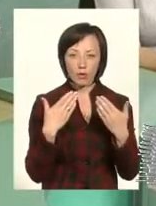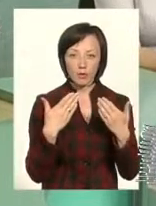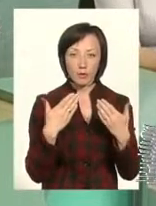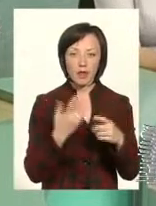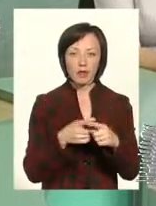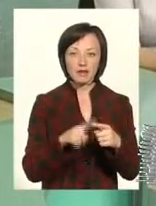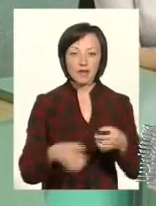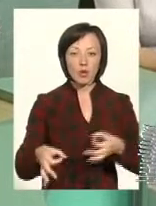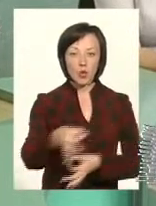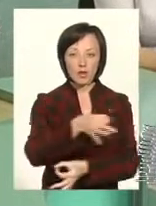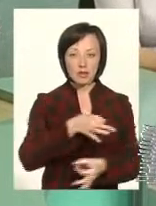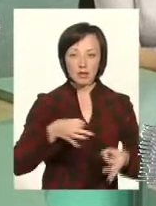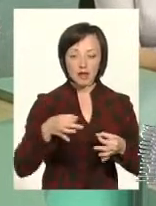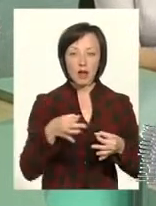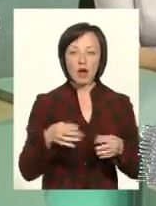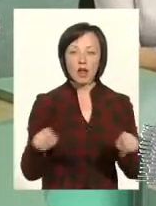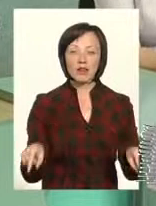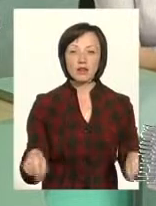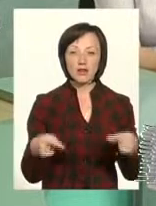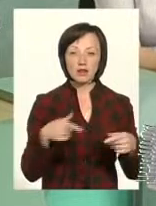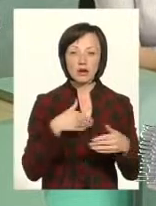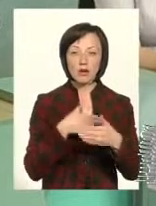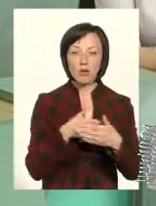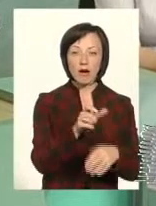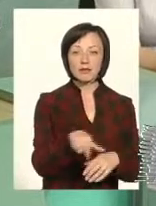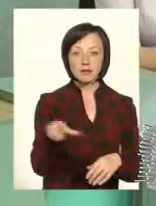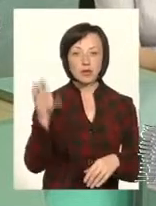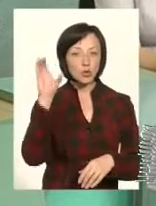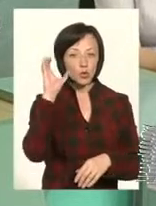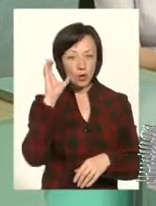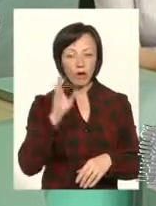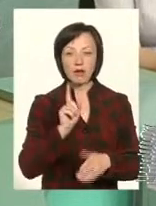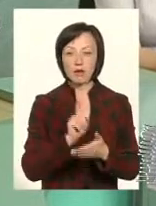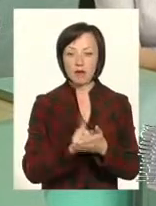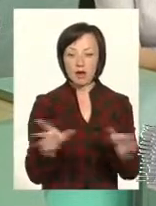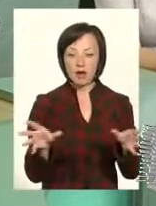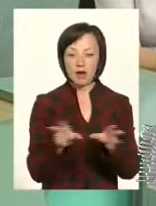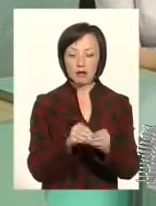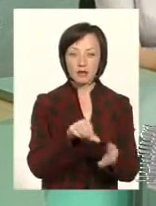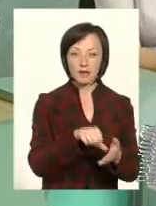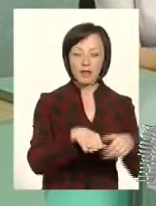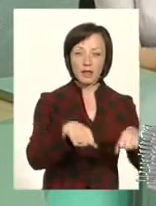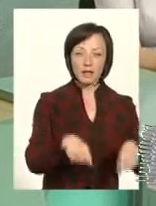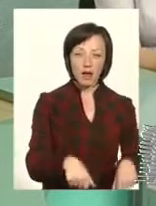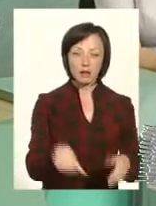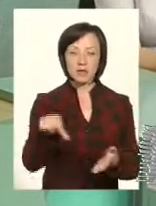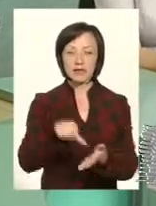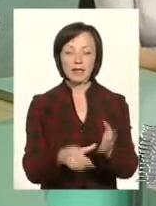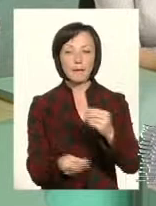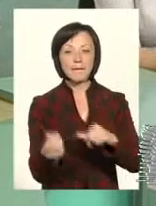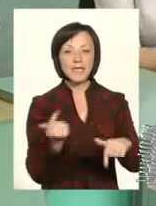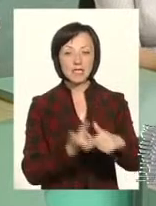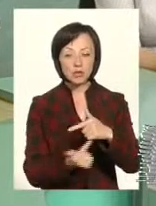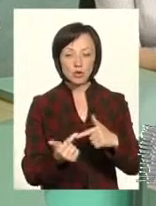організувати оцей круглий стіл, організувати ці громадські слухання, де ми разом. Представники влади, представники